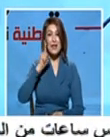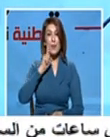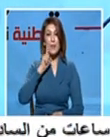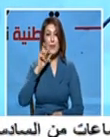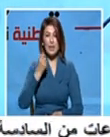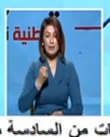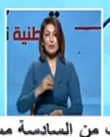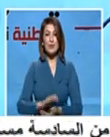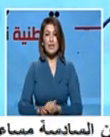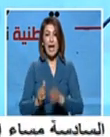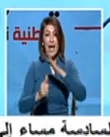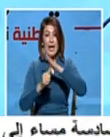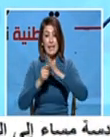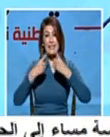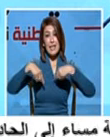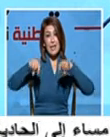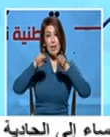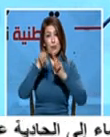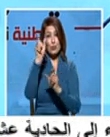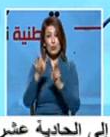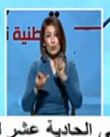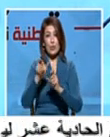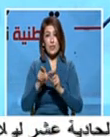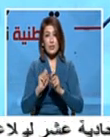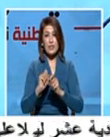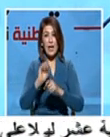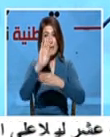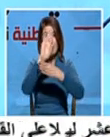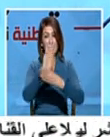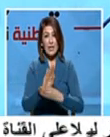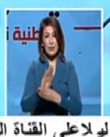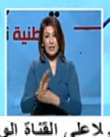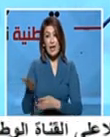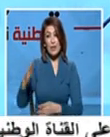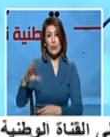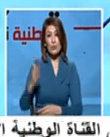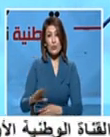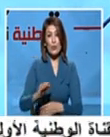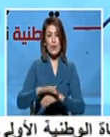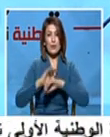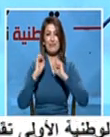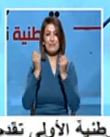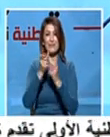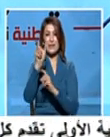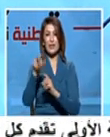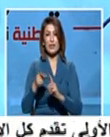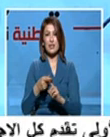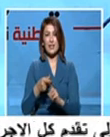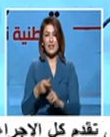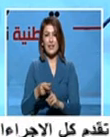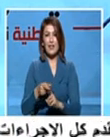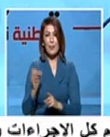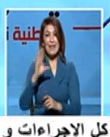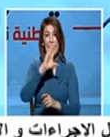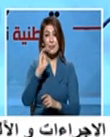خليه الاحاطه النفسيه بالنسبه لضحايا الكوارث، والرقم 80 10 50 50 عمل بوم زاد عندكم انتم.